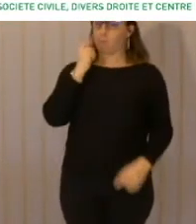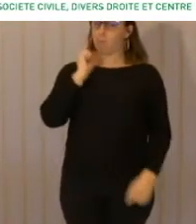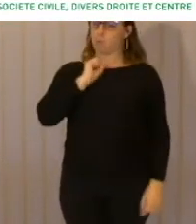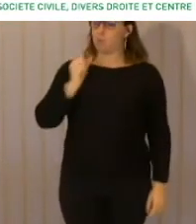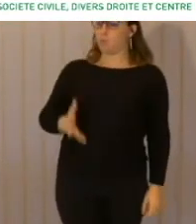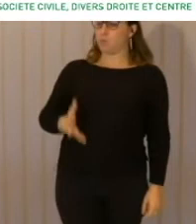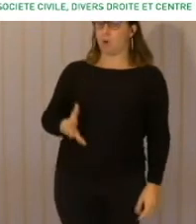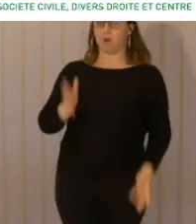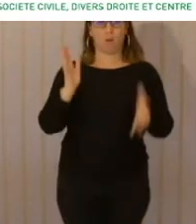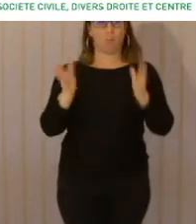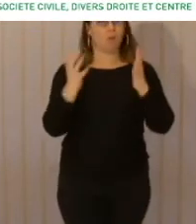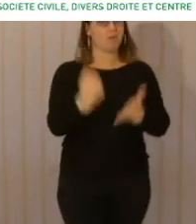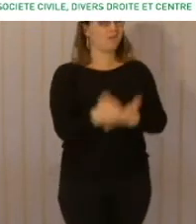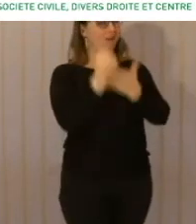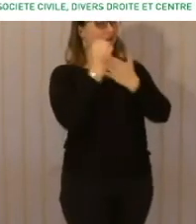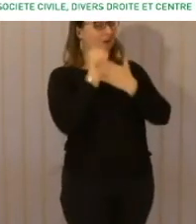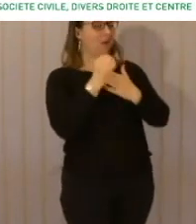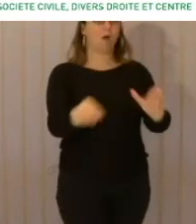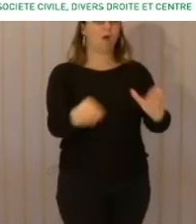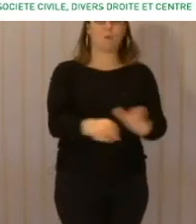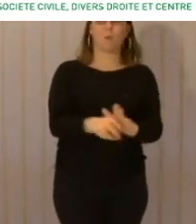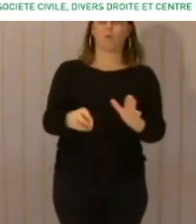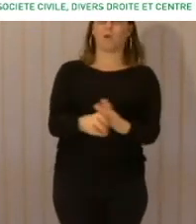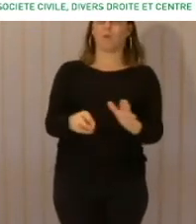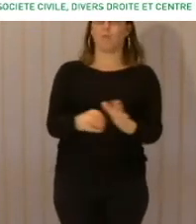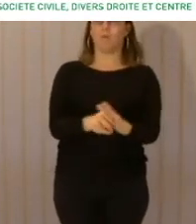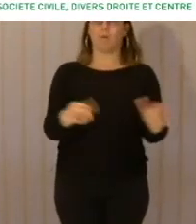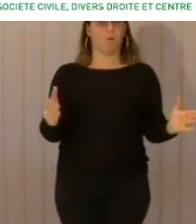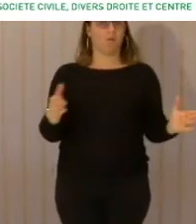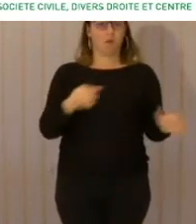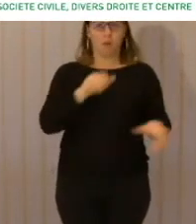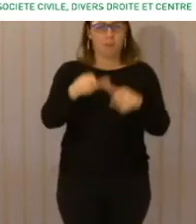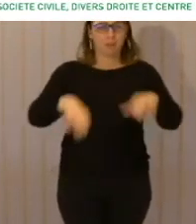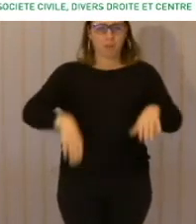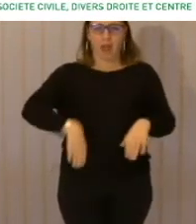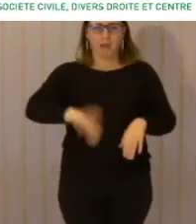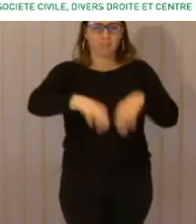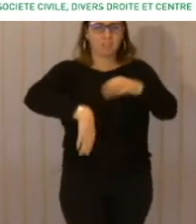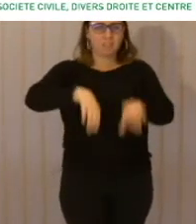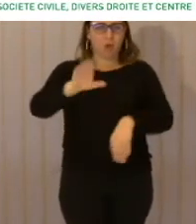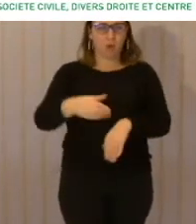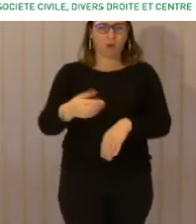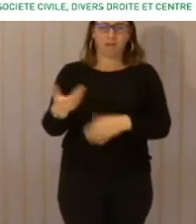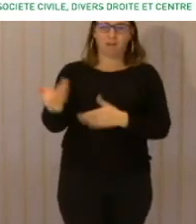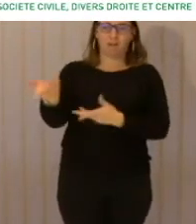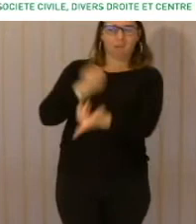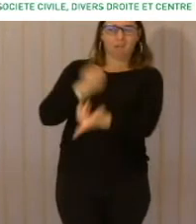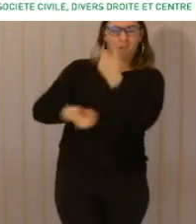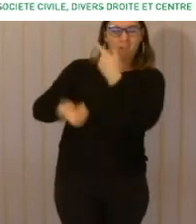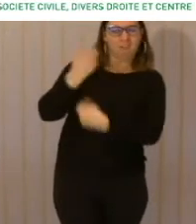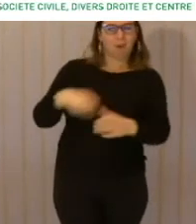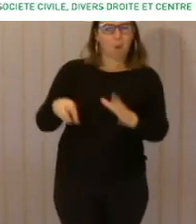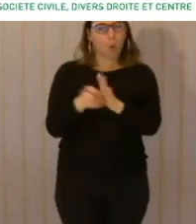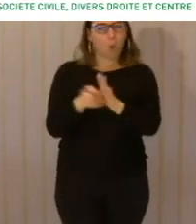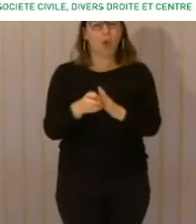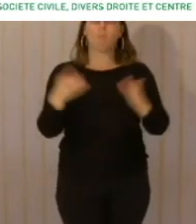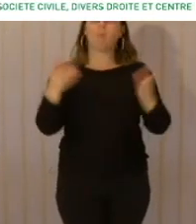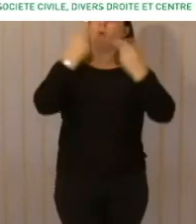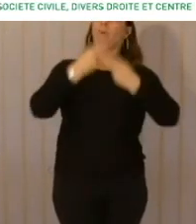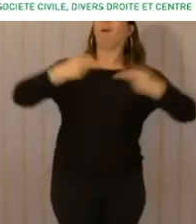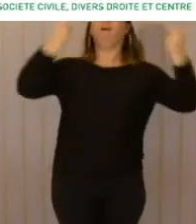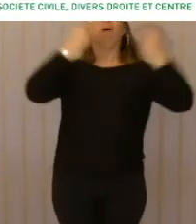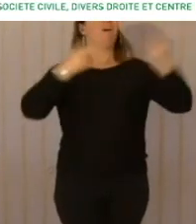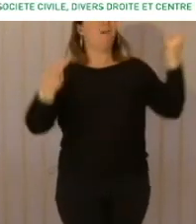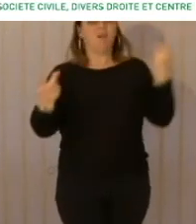essayez d'avoir un apport à Grenoble et demander à des investisseurs de venir à Grenoble dans vos interventions publiques et dire qu'il y a